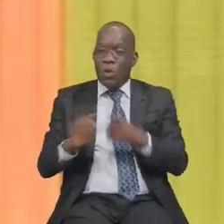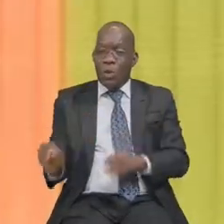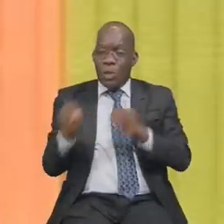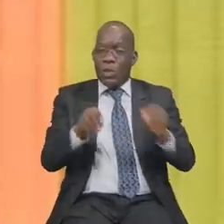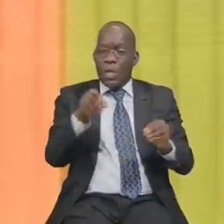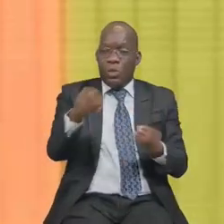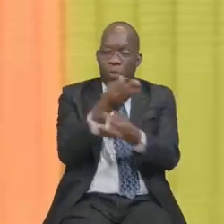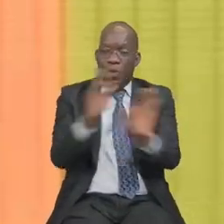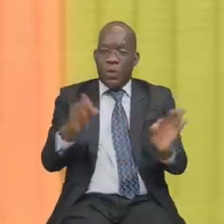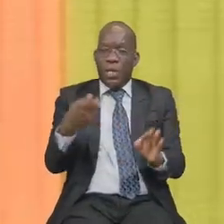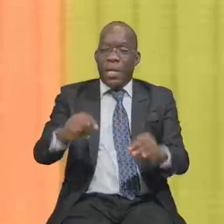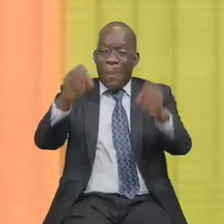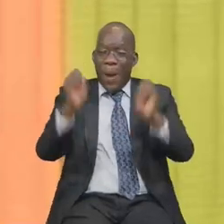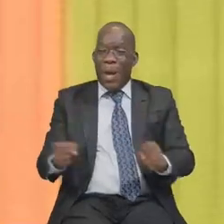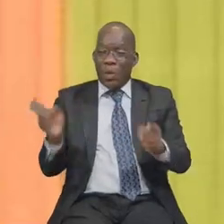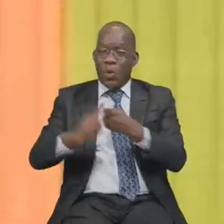te crucifier?